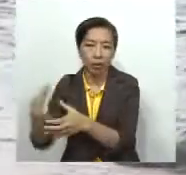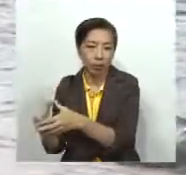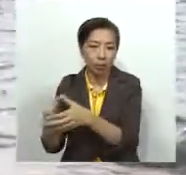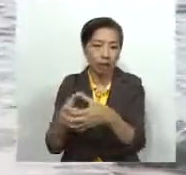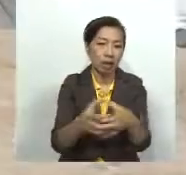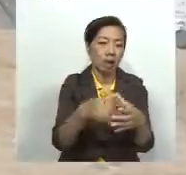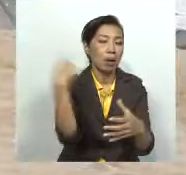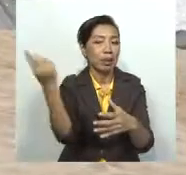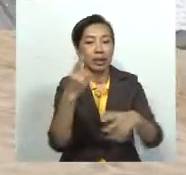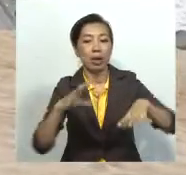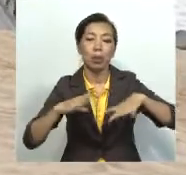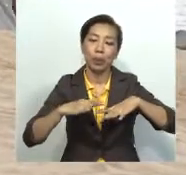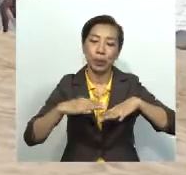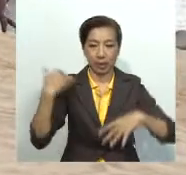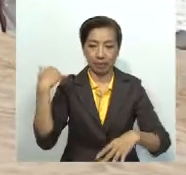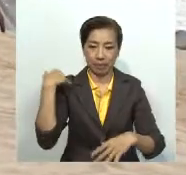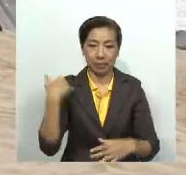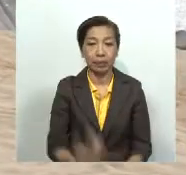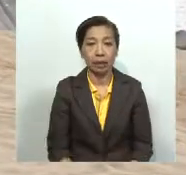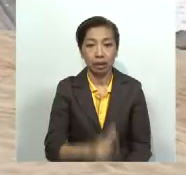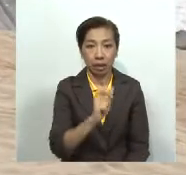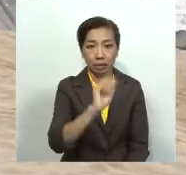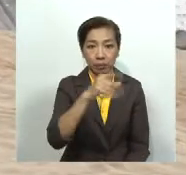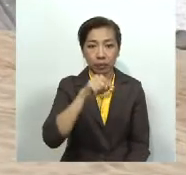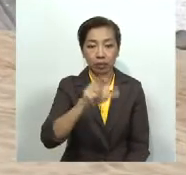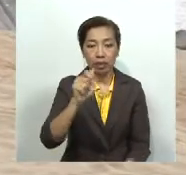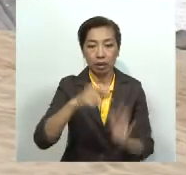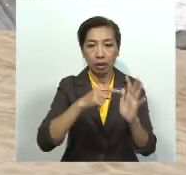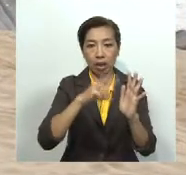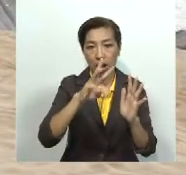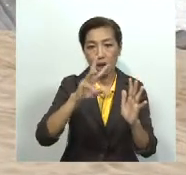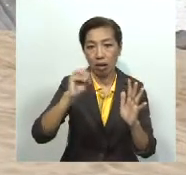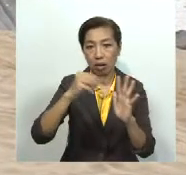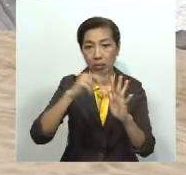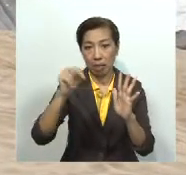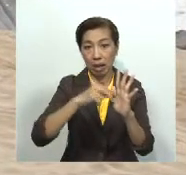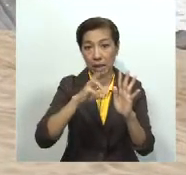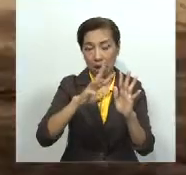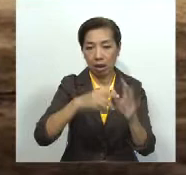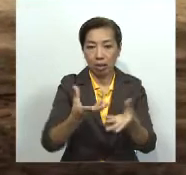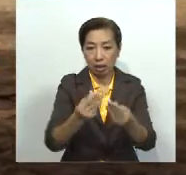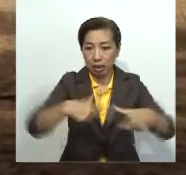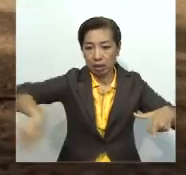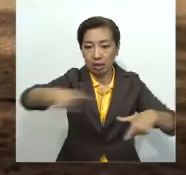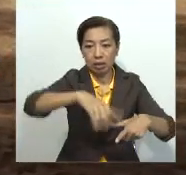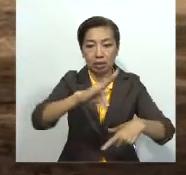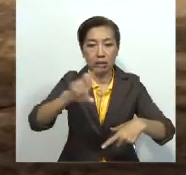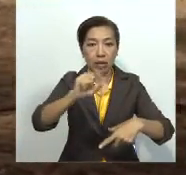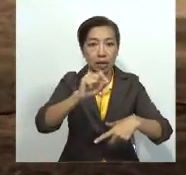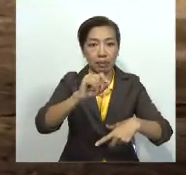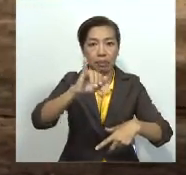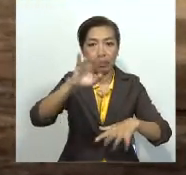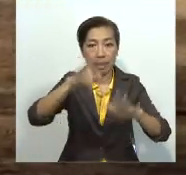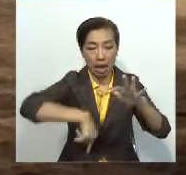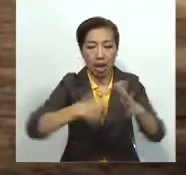ผ่อนหย่อนใจอย่างต่อเนื่องค่ะโดยอุทยานแห่งชาติอ่าวมะนาวเขาตันหยงมีเนื้อที่ประมาณ720ไ